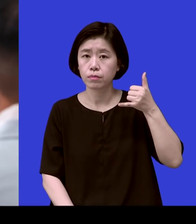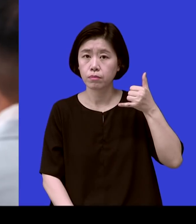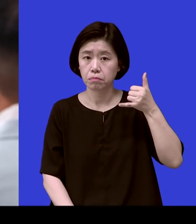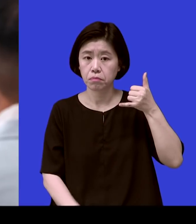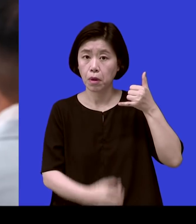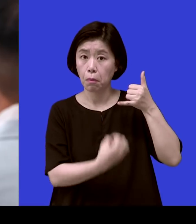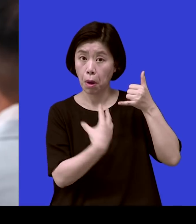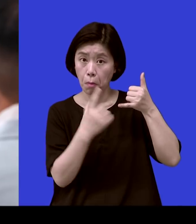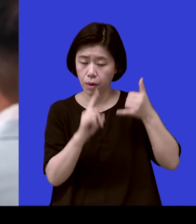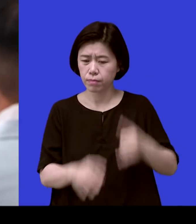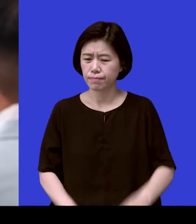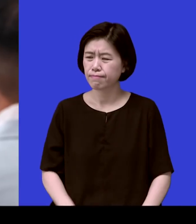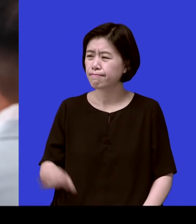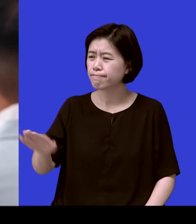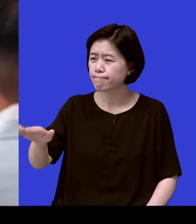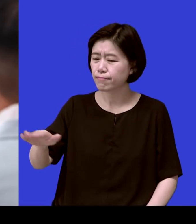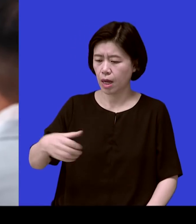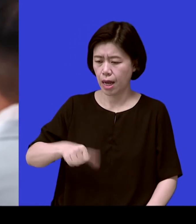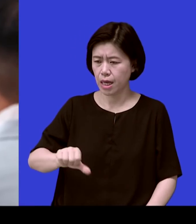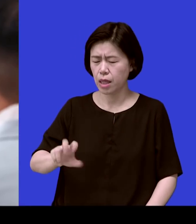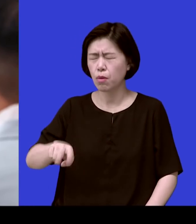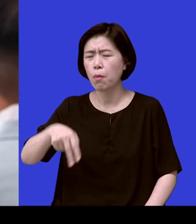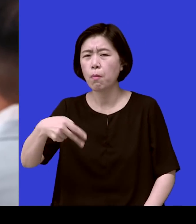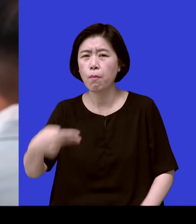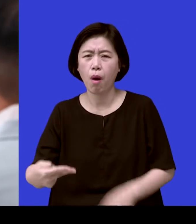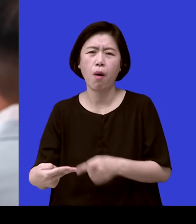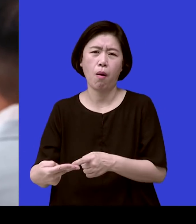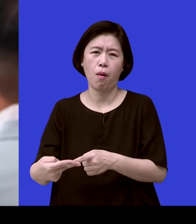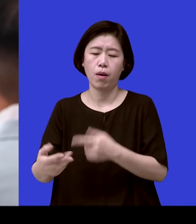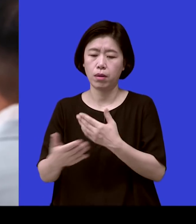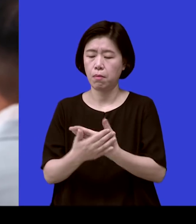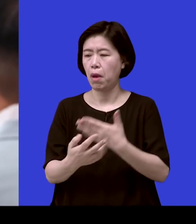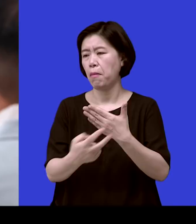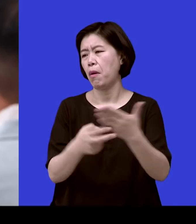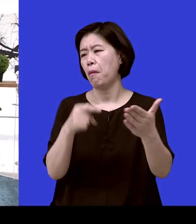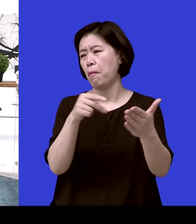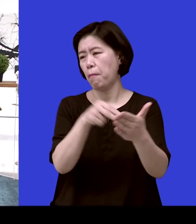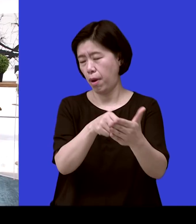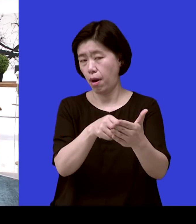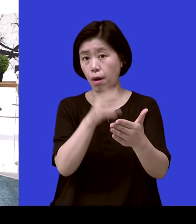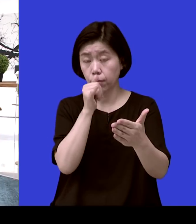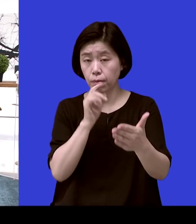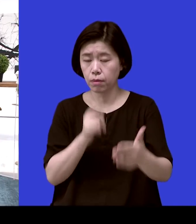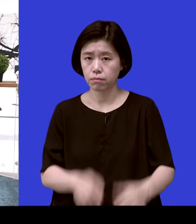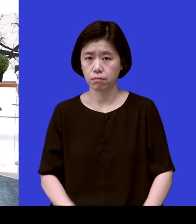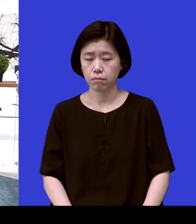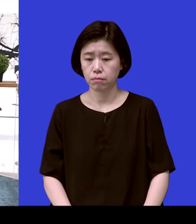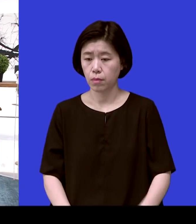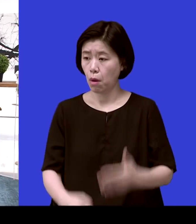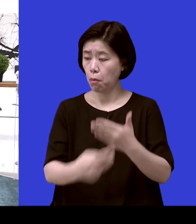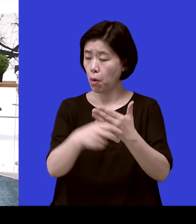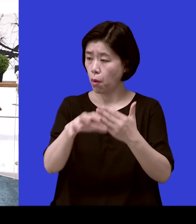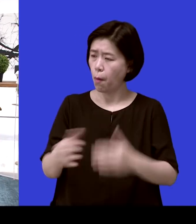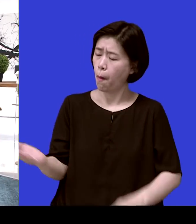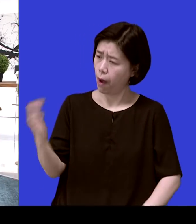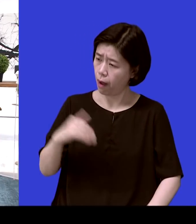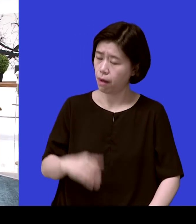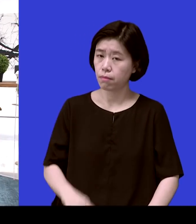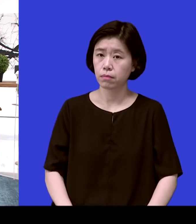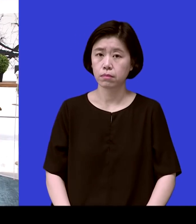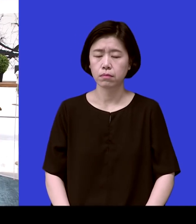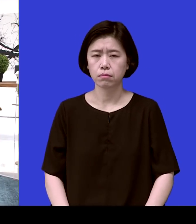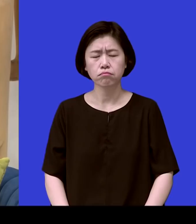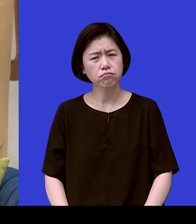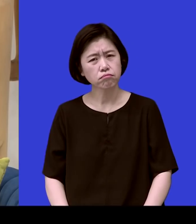아이가 넘어져서 좀 다쳤다고 그래서 병원에 와 있다고 병원으로 오라고 하셨어요.